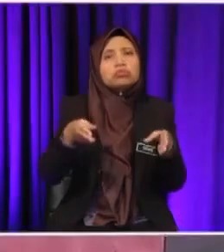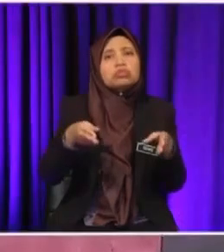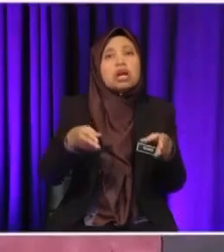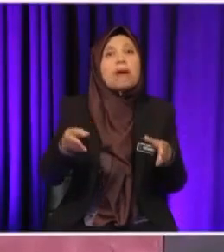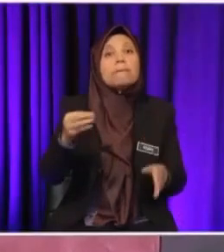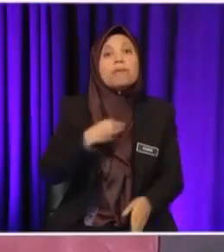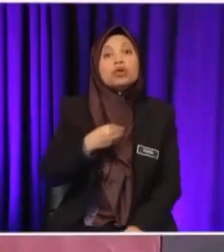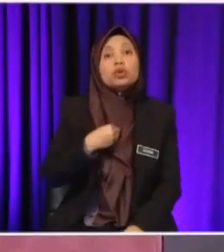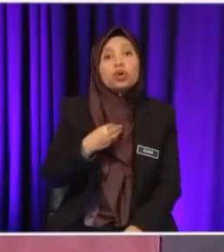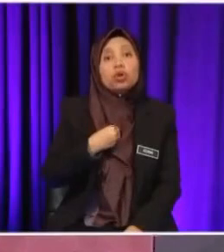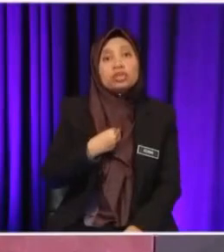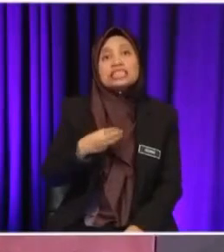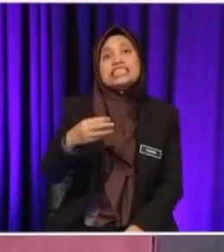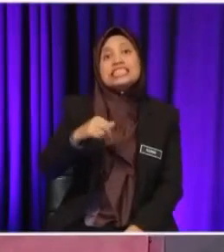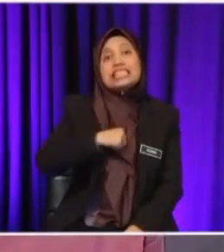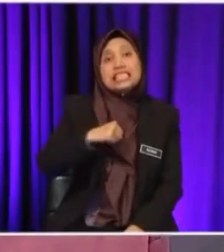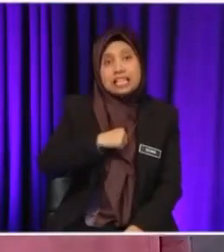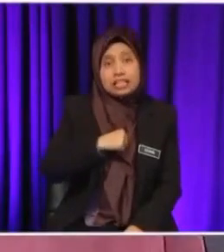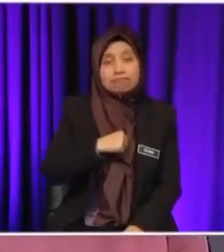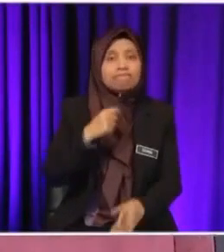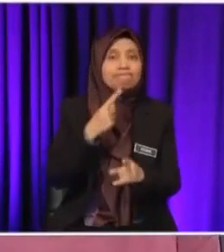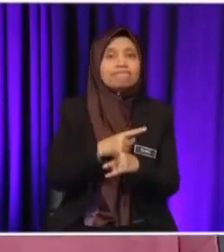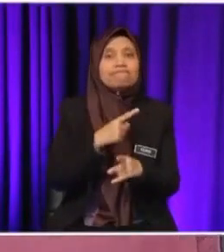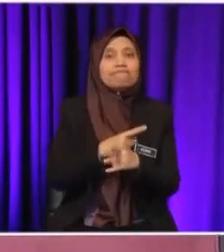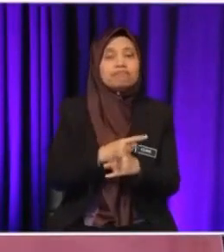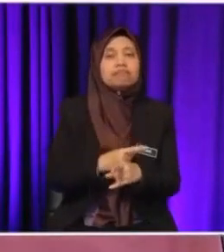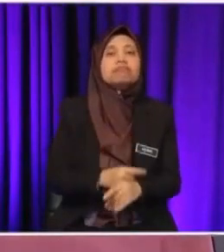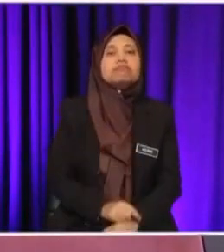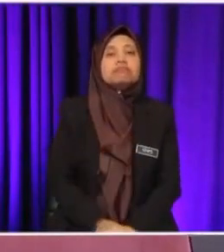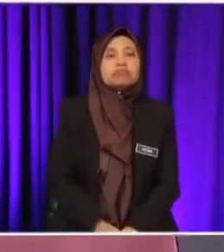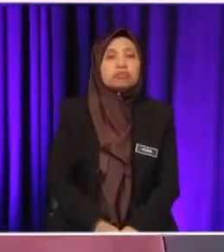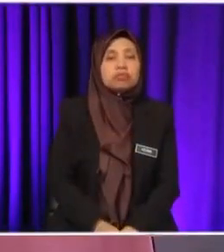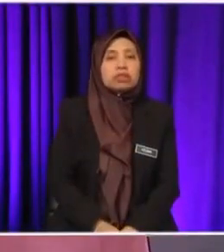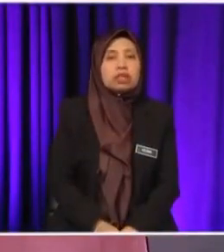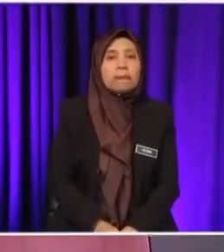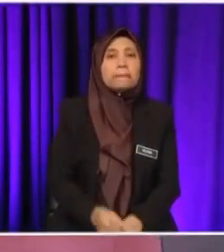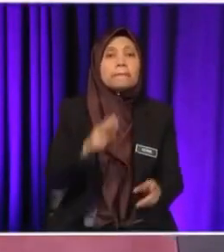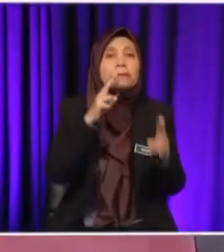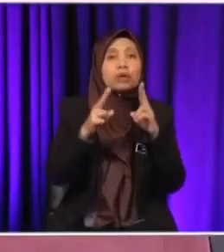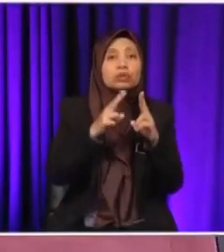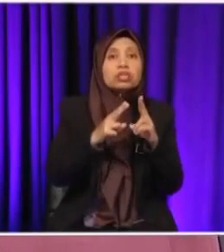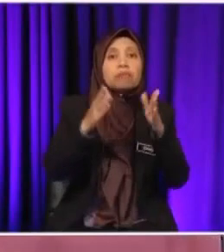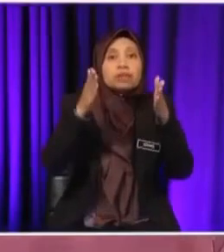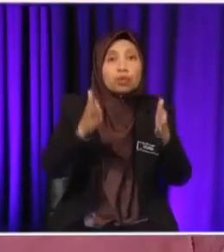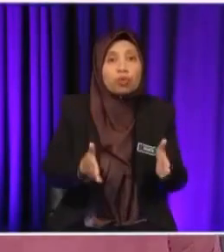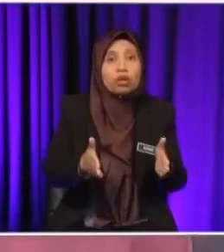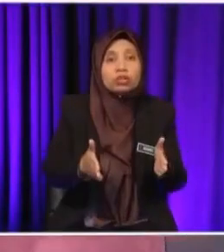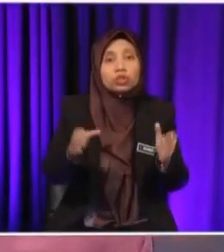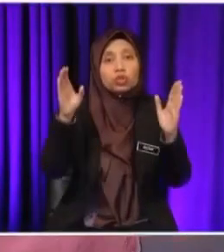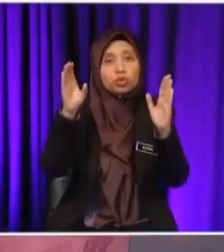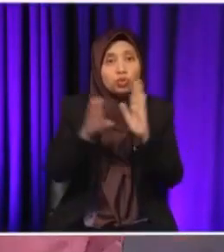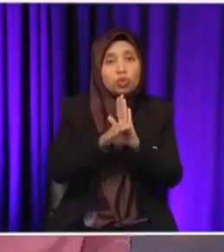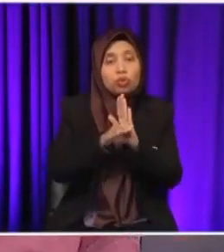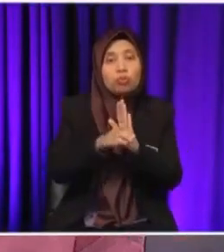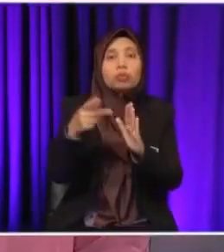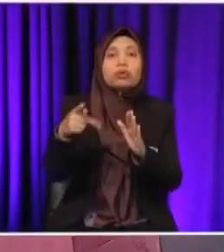bercakap secara sendiri. Okey, betul jawapan dia adalah monolog, itu pengucapan watak secara bersendirian dan contoh dia pun